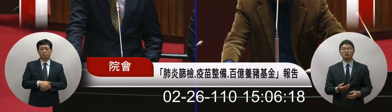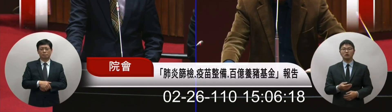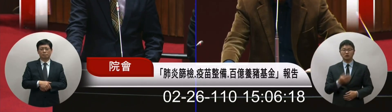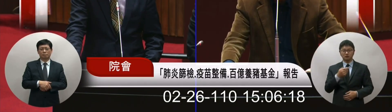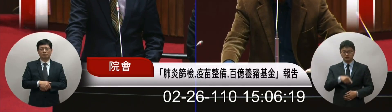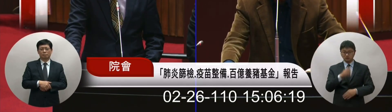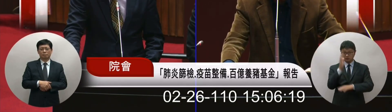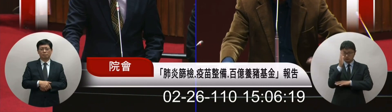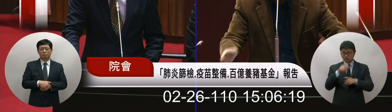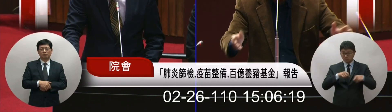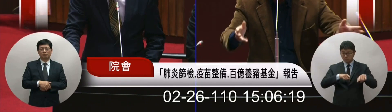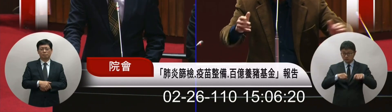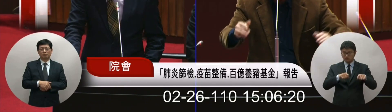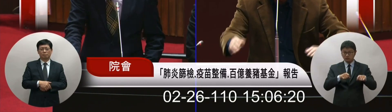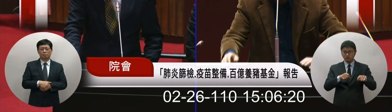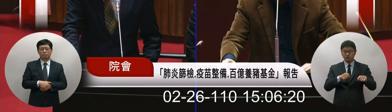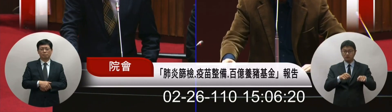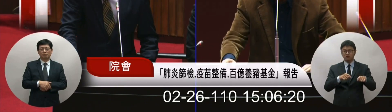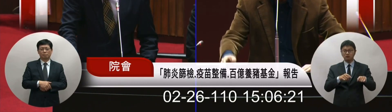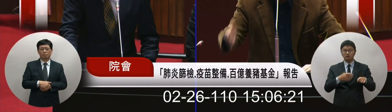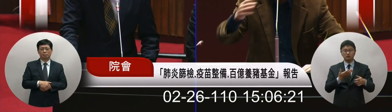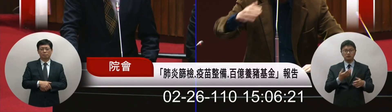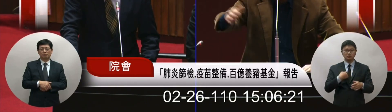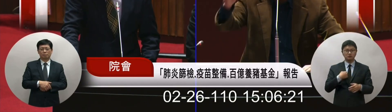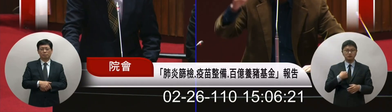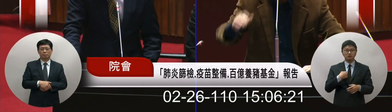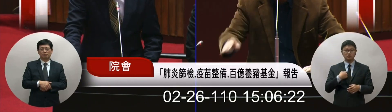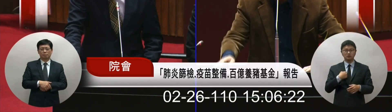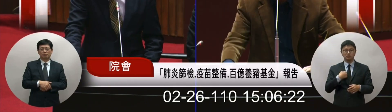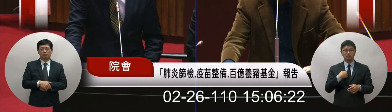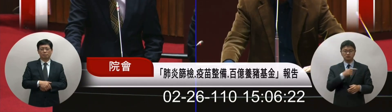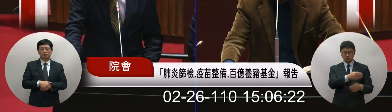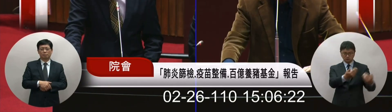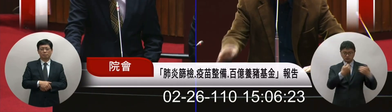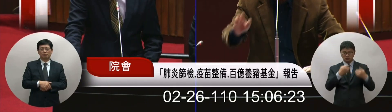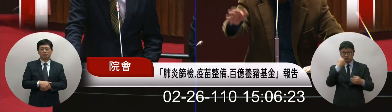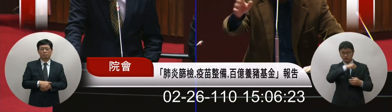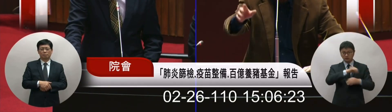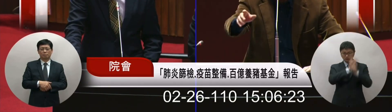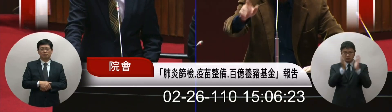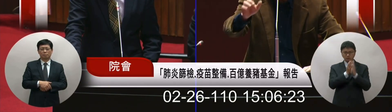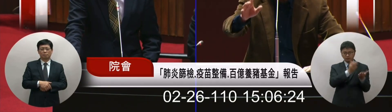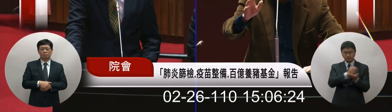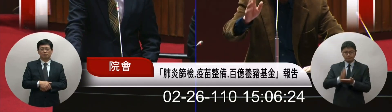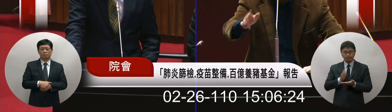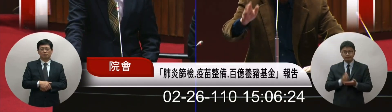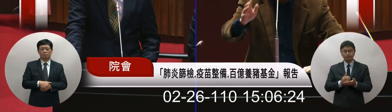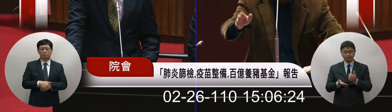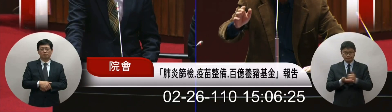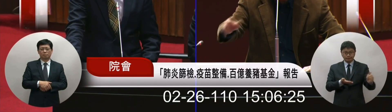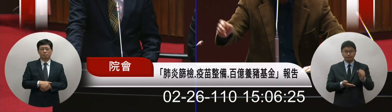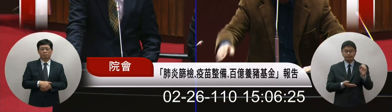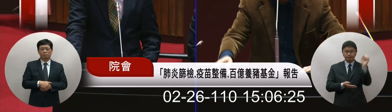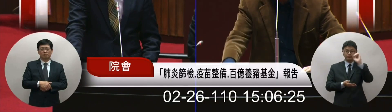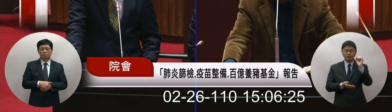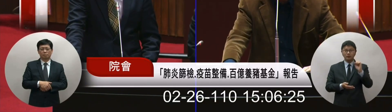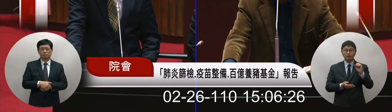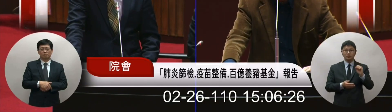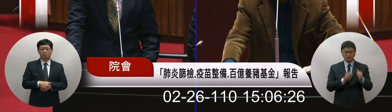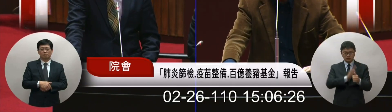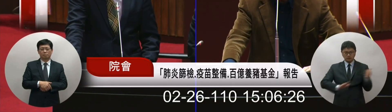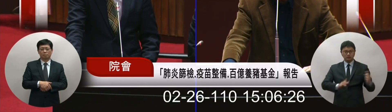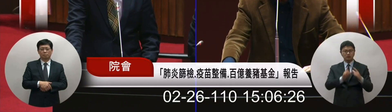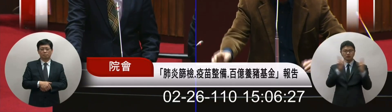向，要穷台呢，我要跟你进靠。啊，影响最大的一定是生鲜农产品